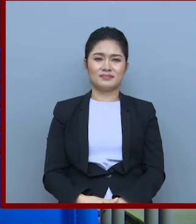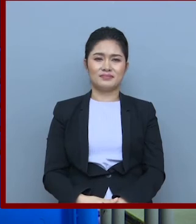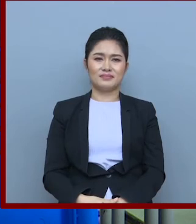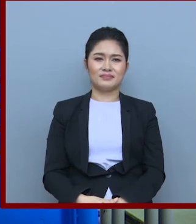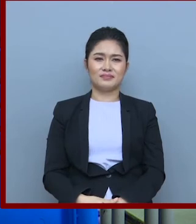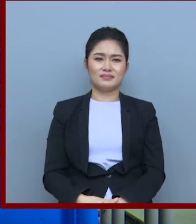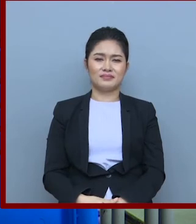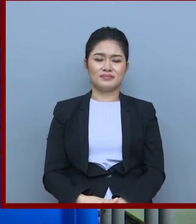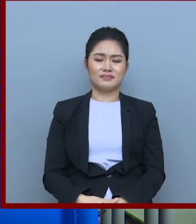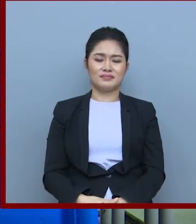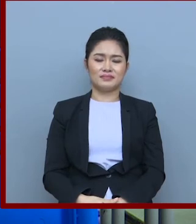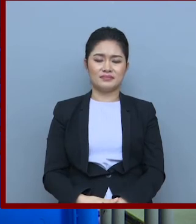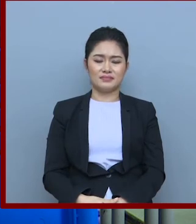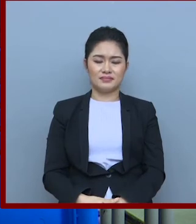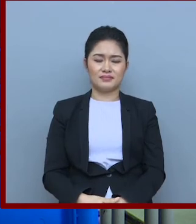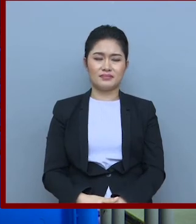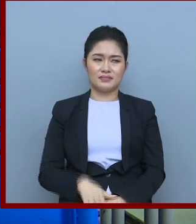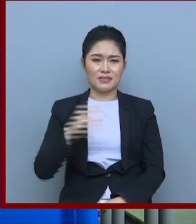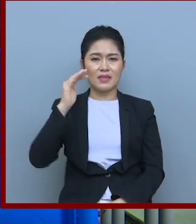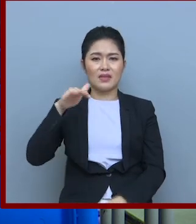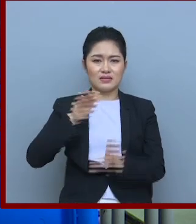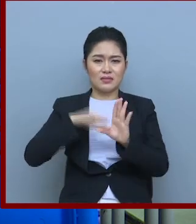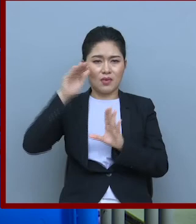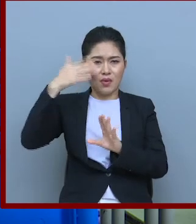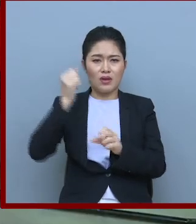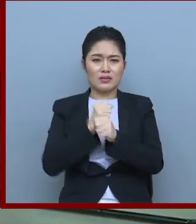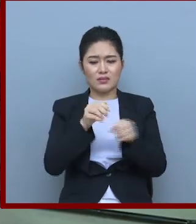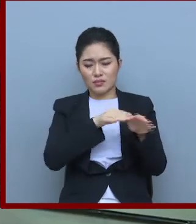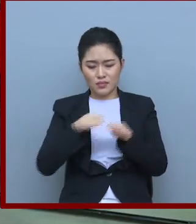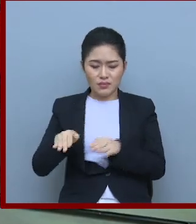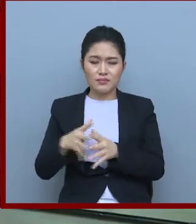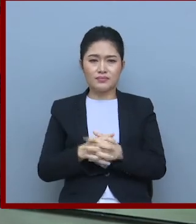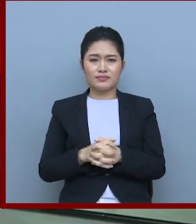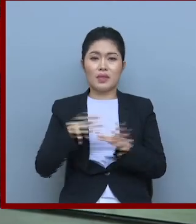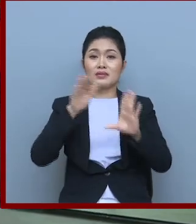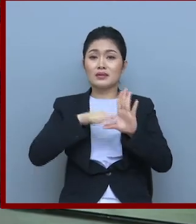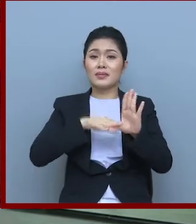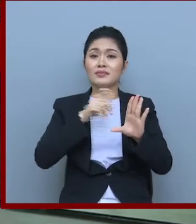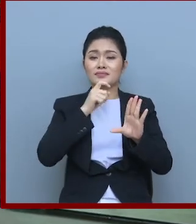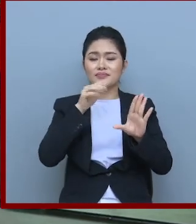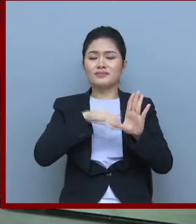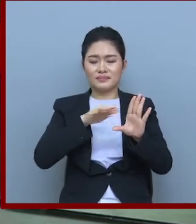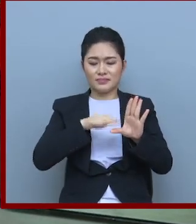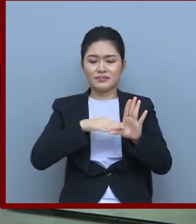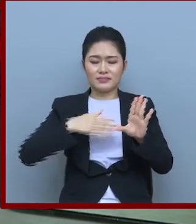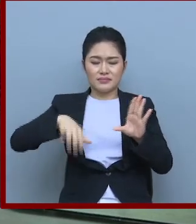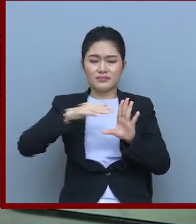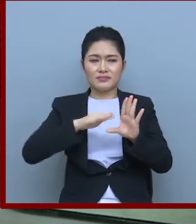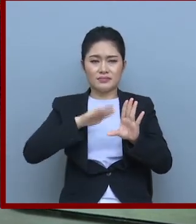เดี๋ยวก็จะทำไปพร้อมๆกันเลยนะครับในเวิร์กช็อปนี้เดี๋ยวเราสมัครกันไว้ก่อนนะ